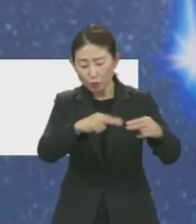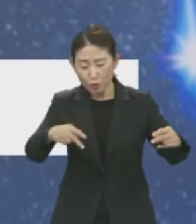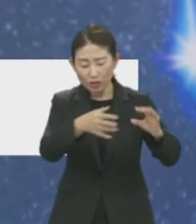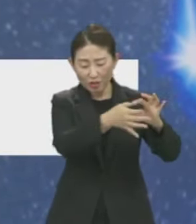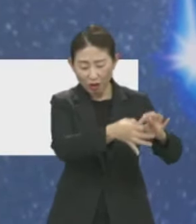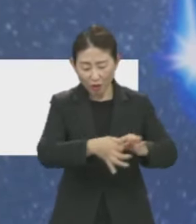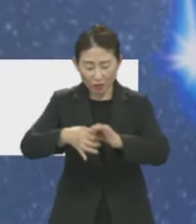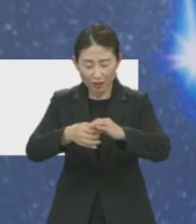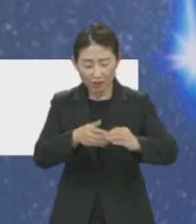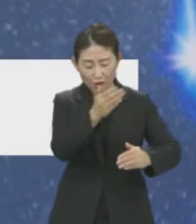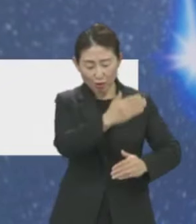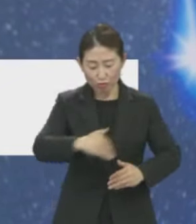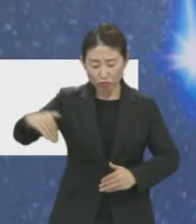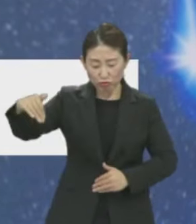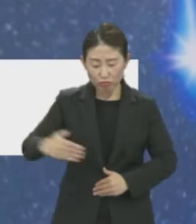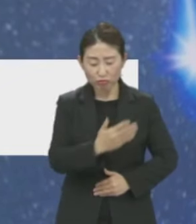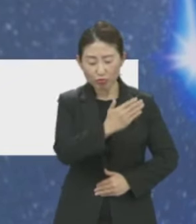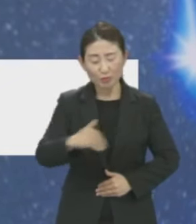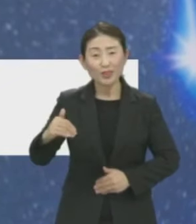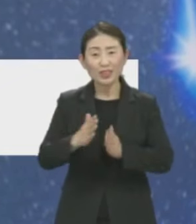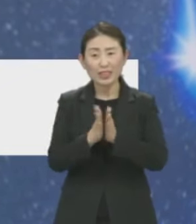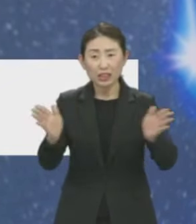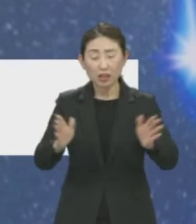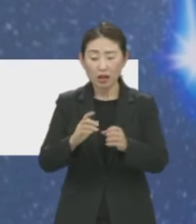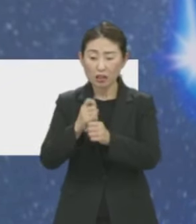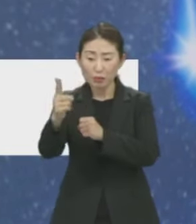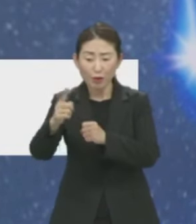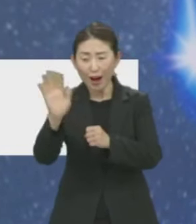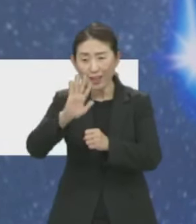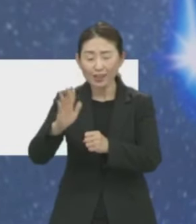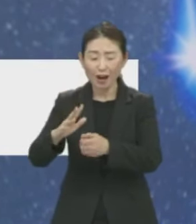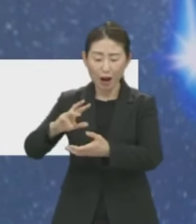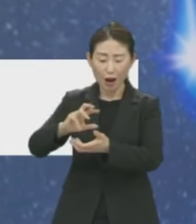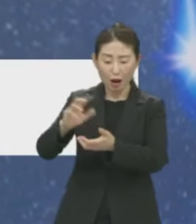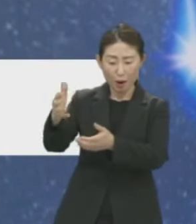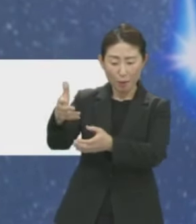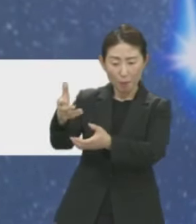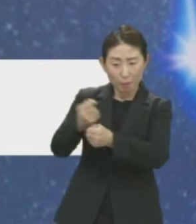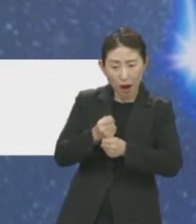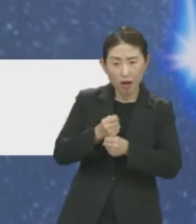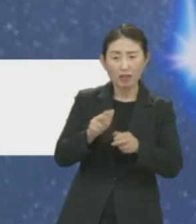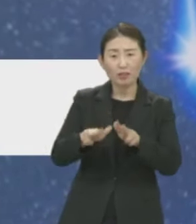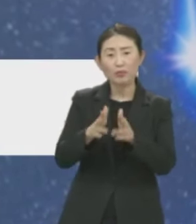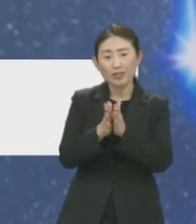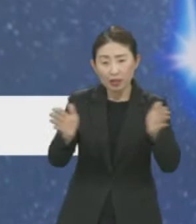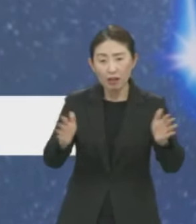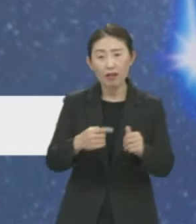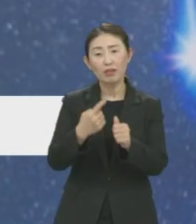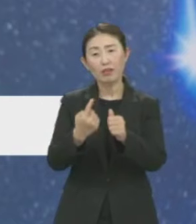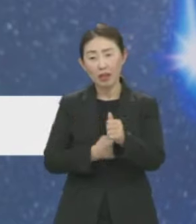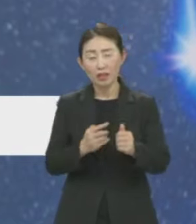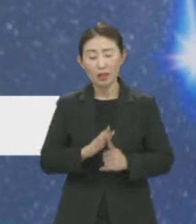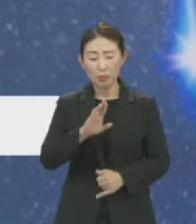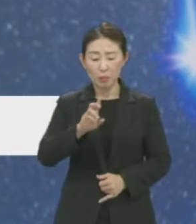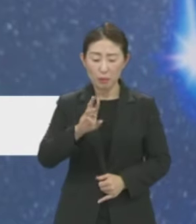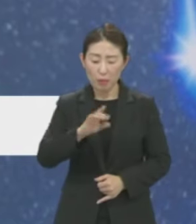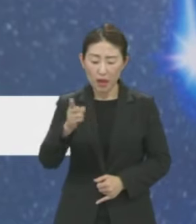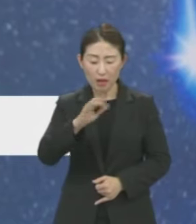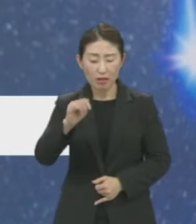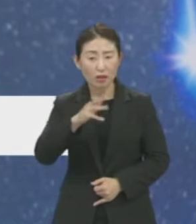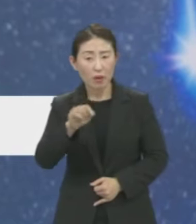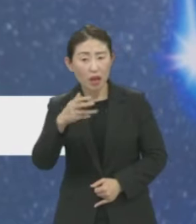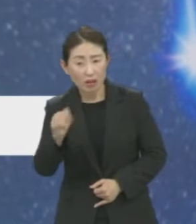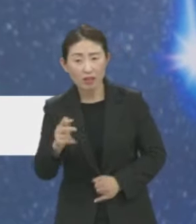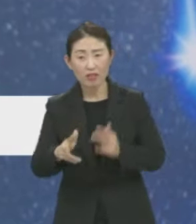11년 정도 앞당겨졌습니다. 베이벨리 메가시티 건설에 있어서 앞으로 큰